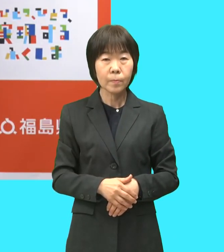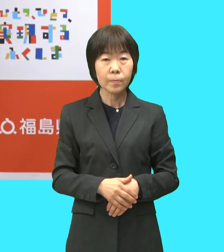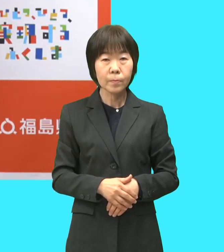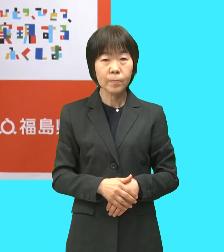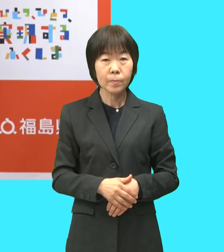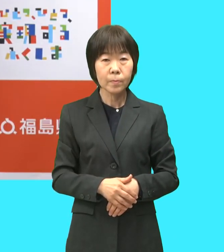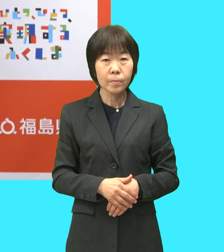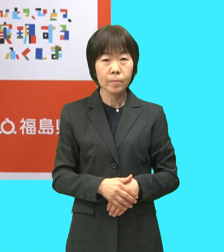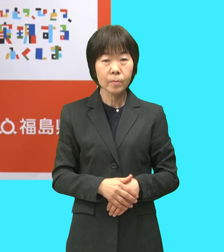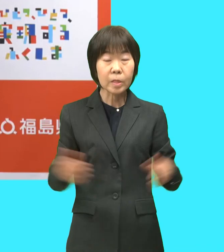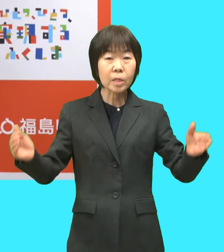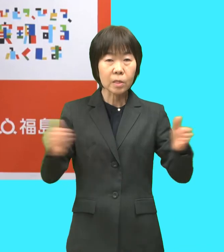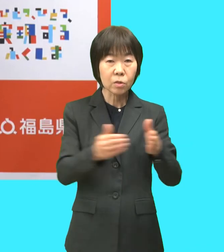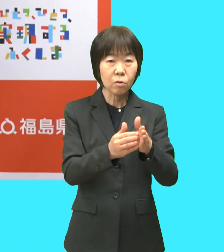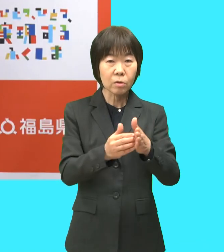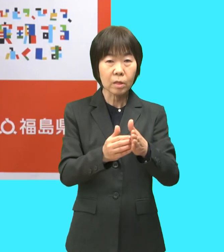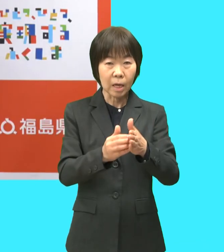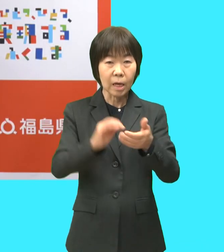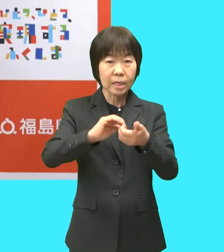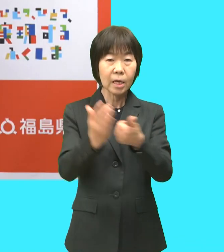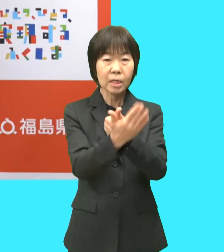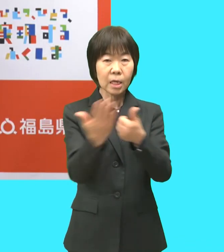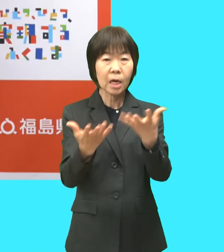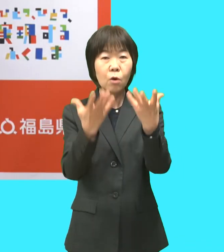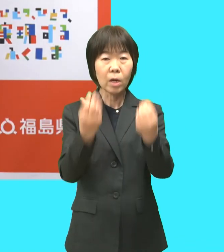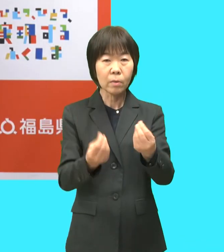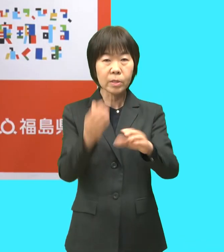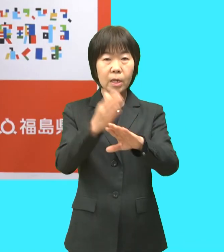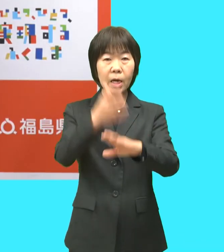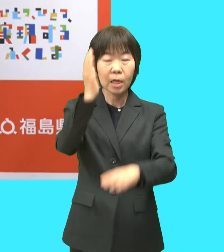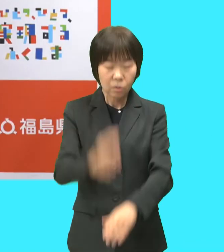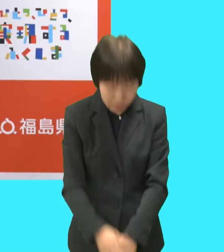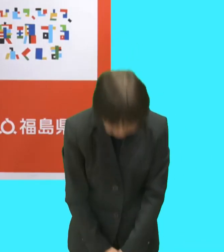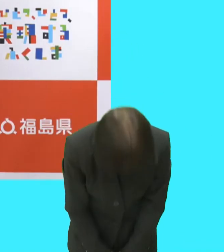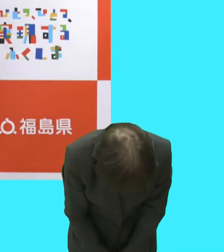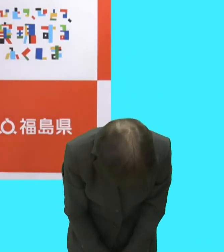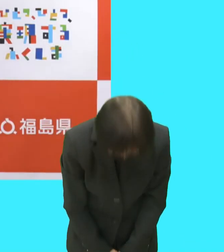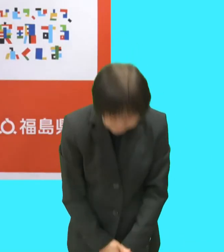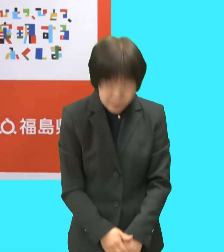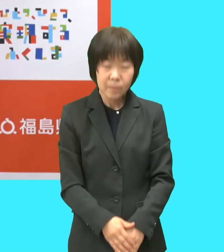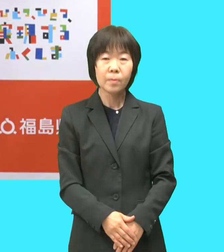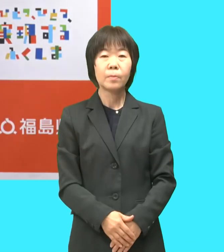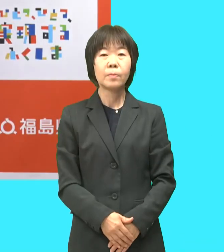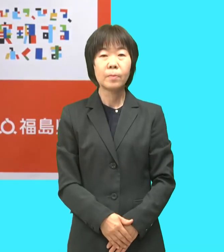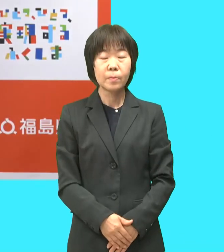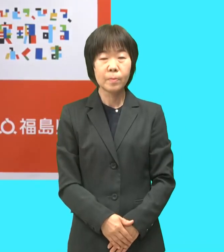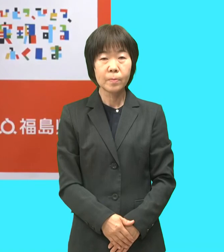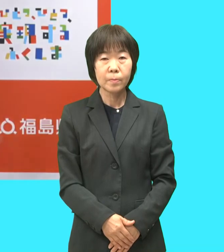過ぎておりますので、以上で定例会見終了します。 ありがとうございました。ありがとうございました。